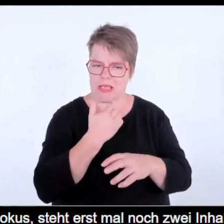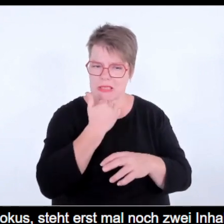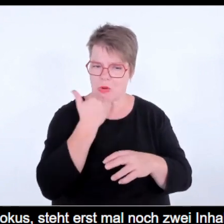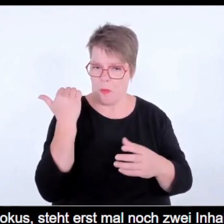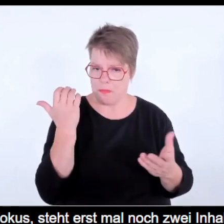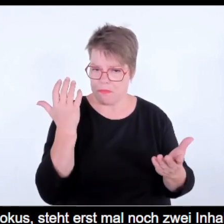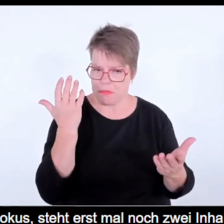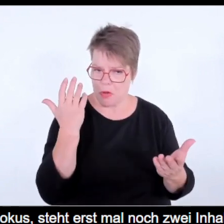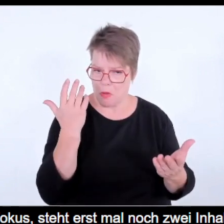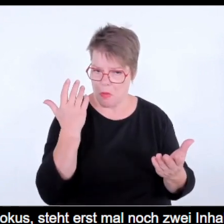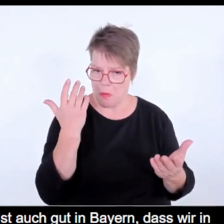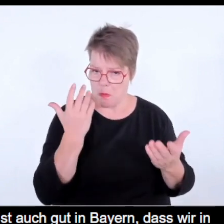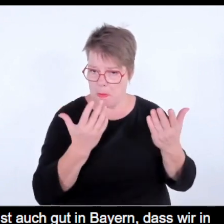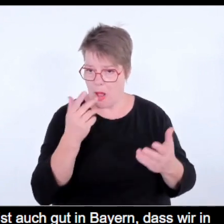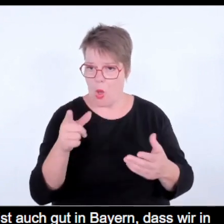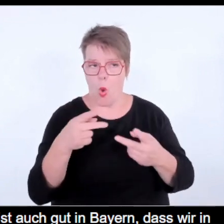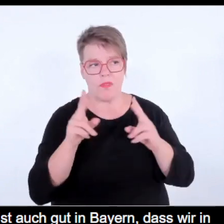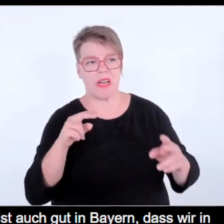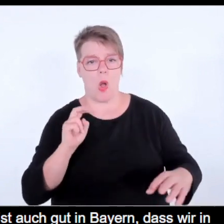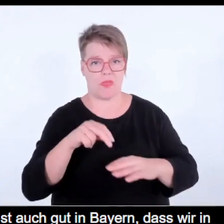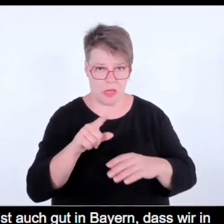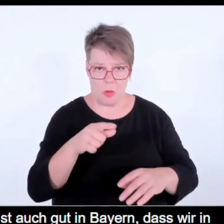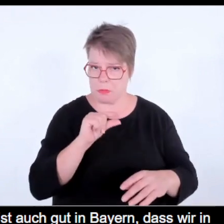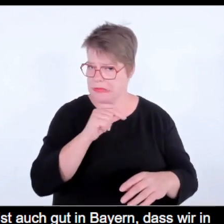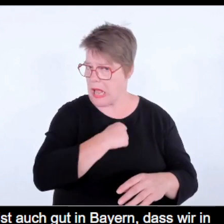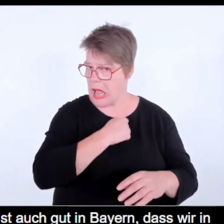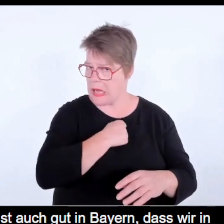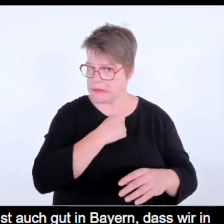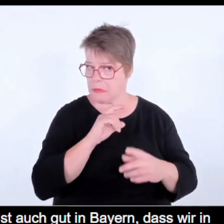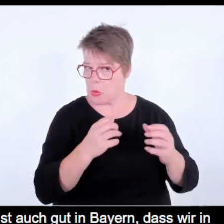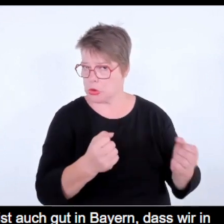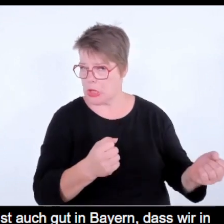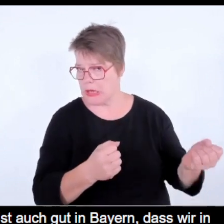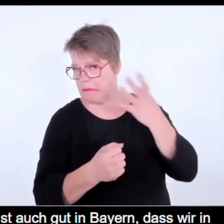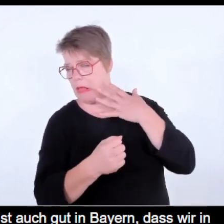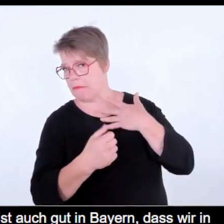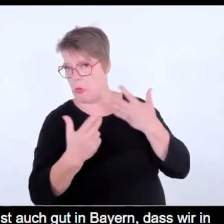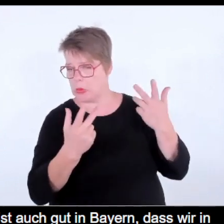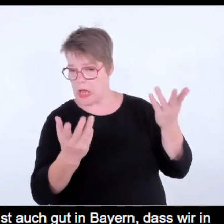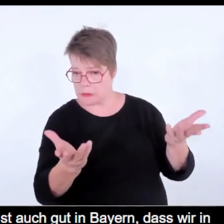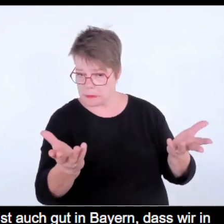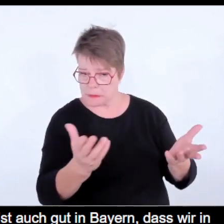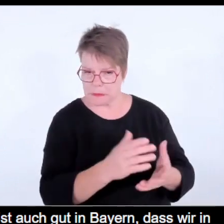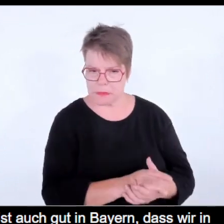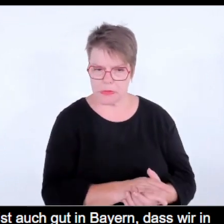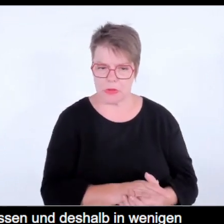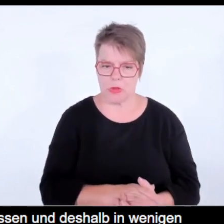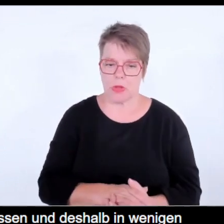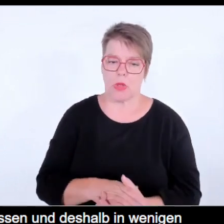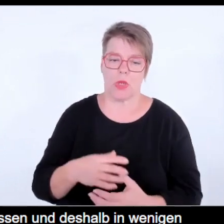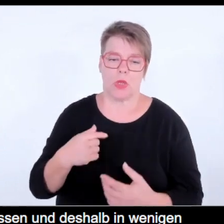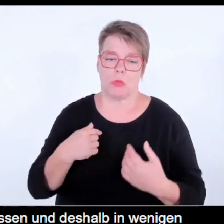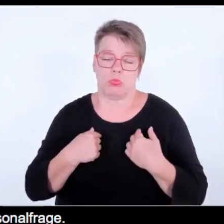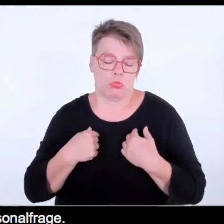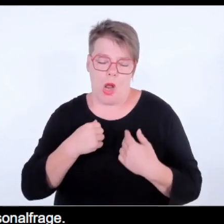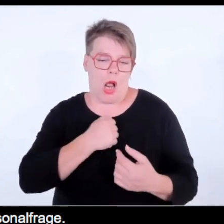manchmal auch mulmig, wenn Sie so in der Öffentlichkeit auftreten? Nein, ich habe keine Angst. Wobei ich sagen muss, ich habe das ja schon länger erlebt. Also wir haben wegen